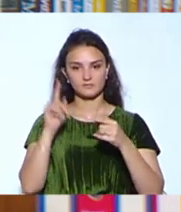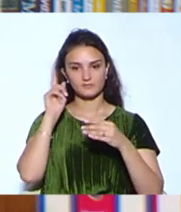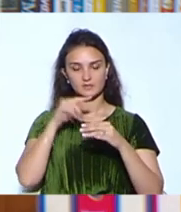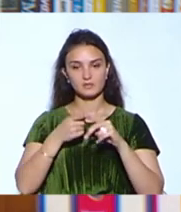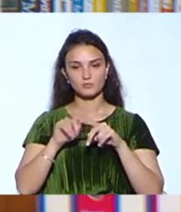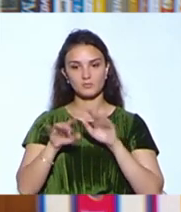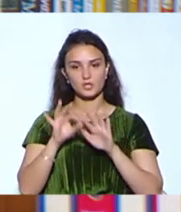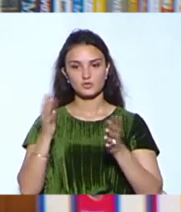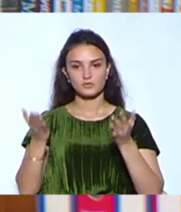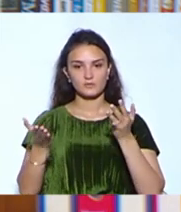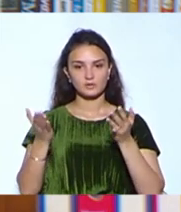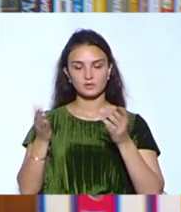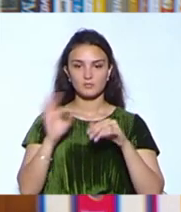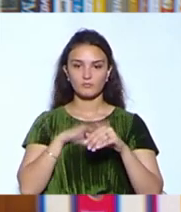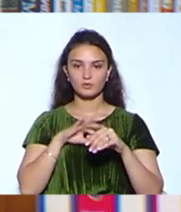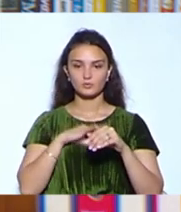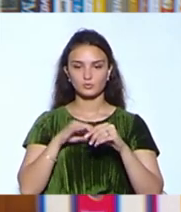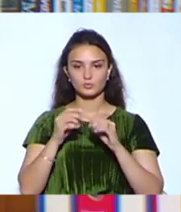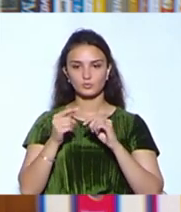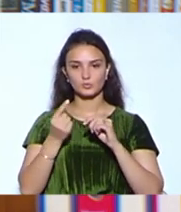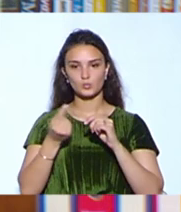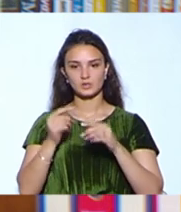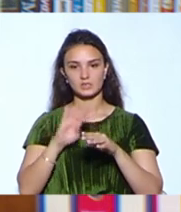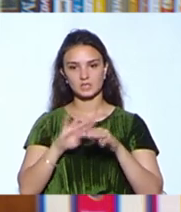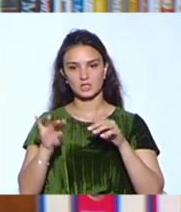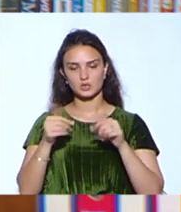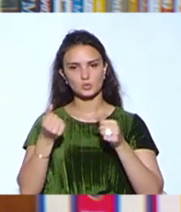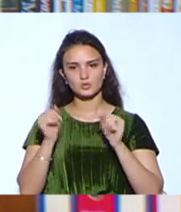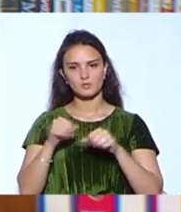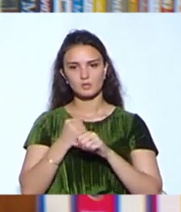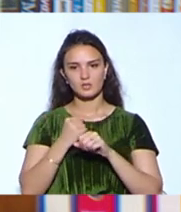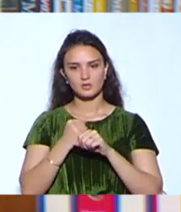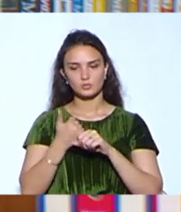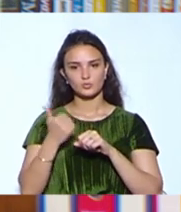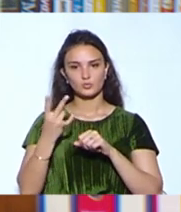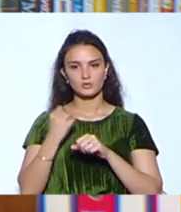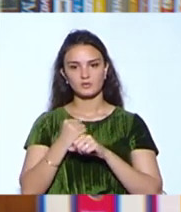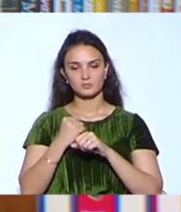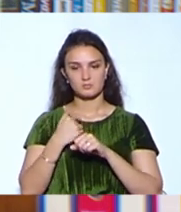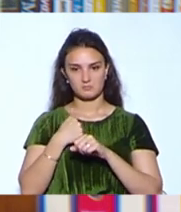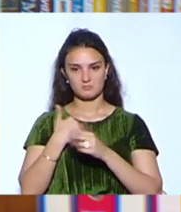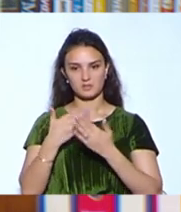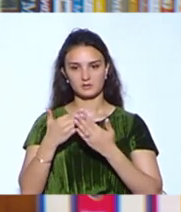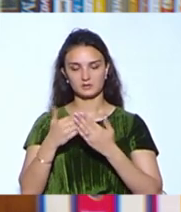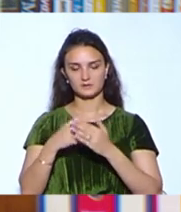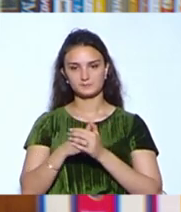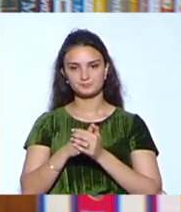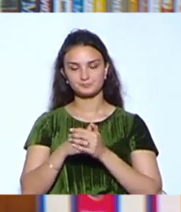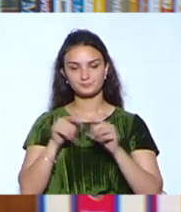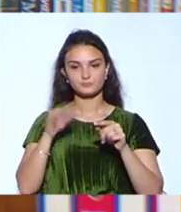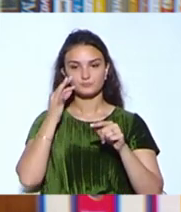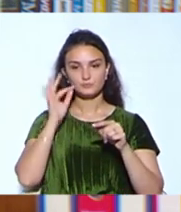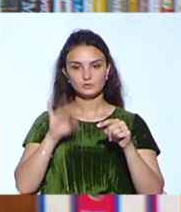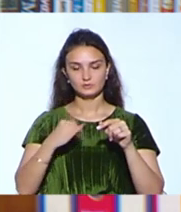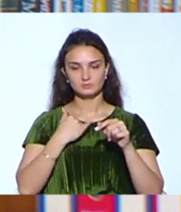გვაქვს არჩევანი, შინდი გამოვიყენოთ კურკის გარეშე. როგორ შეიძლება ეს გააკეთოთ, როგორ ვაკეთებ მაგალითად მე იმ